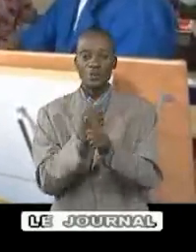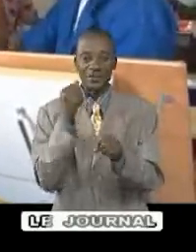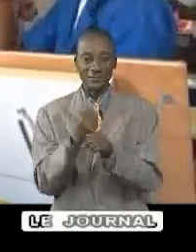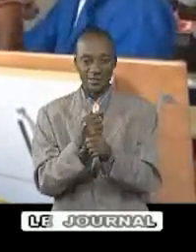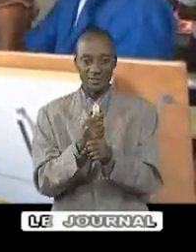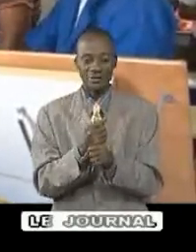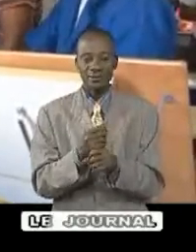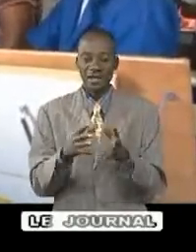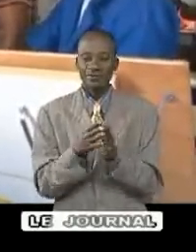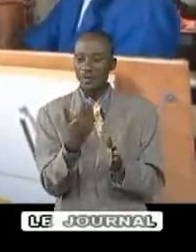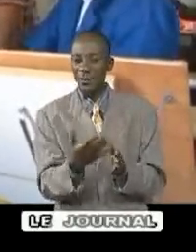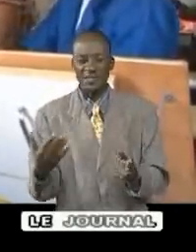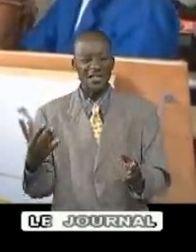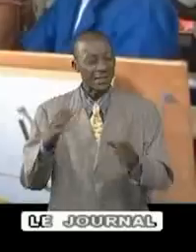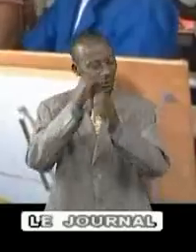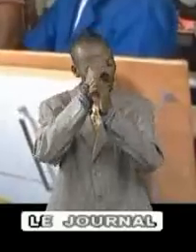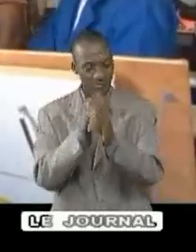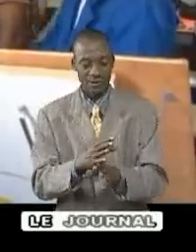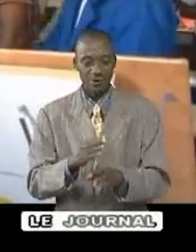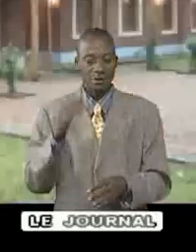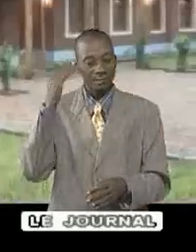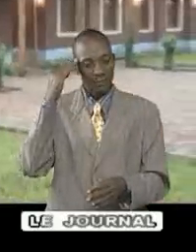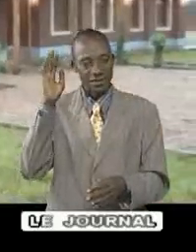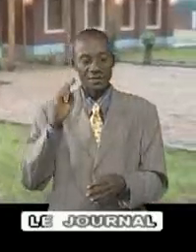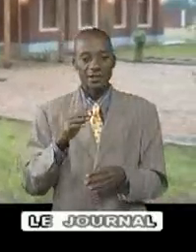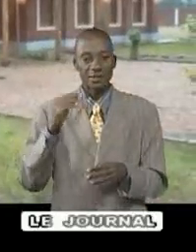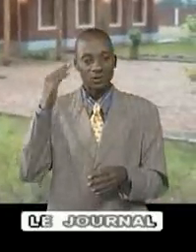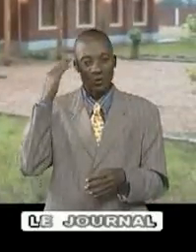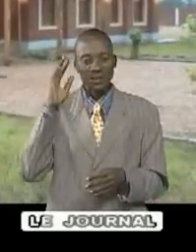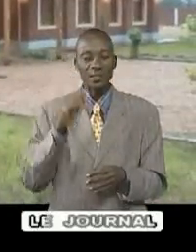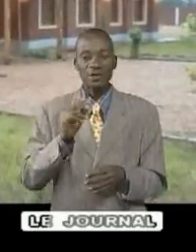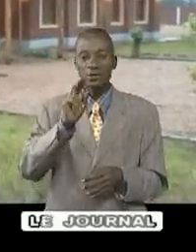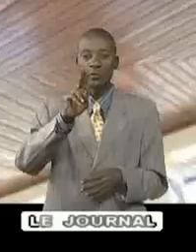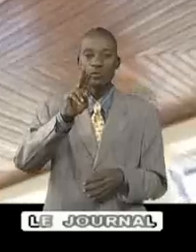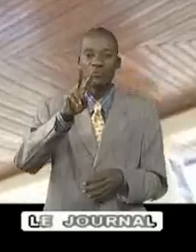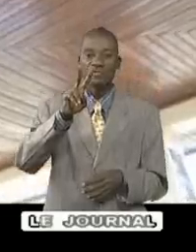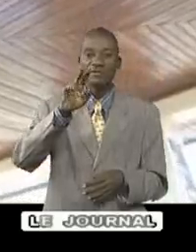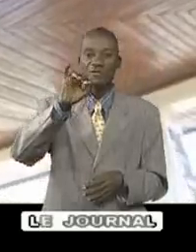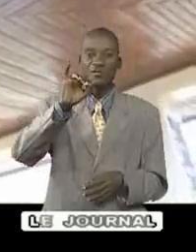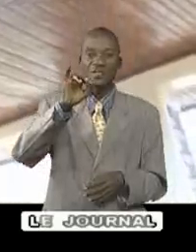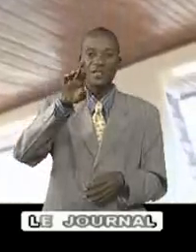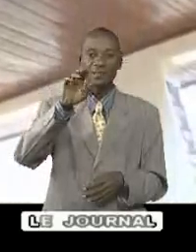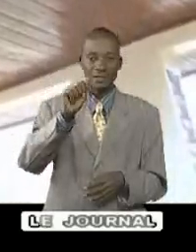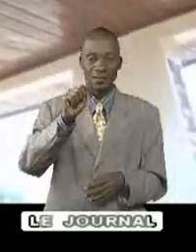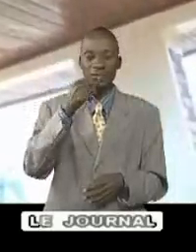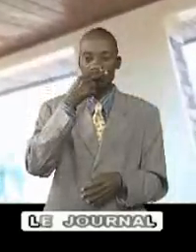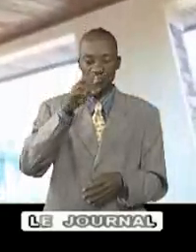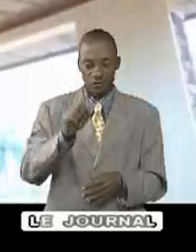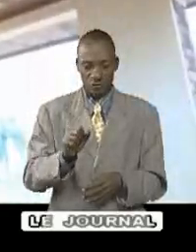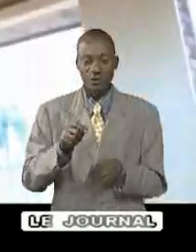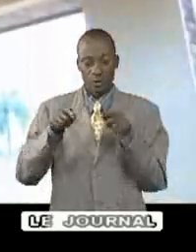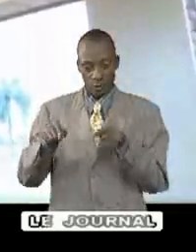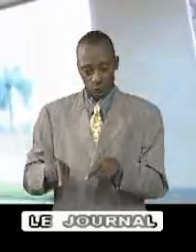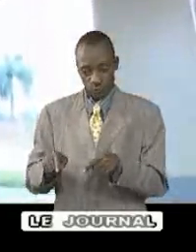moderne. À l'instar de Mbandaka à l'équateur, Uvira au sud Kivu, c'est le tour aujourd'hui aux enfants de